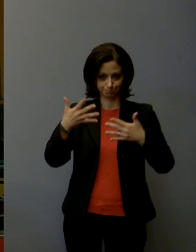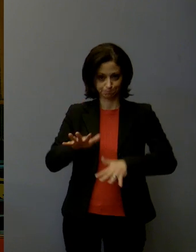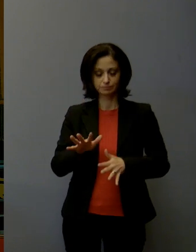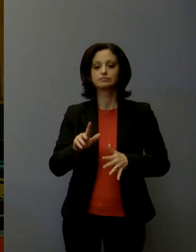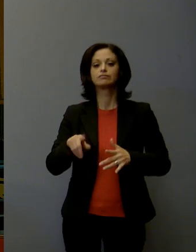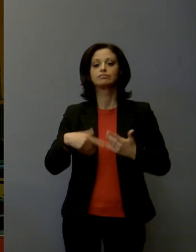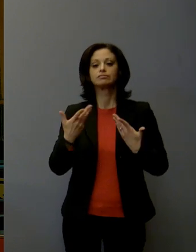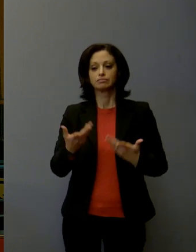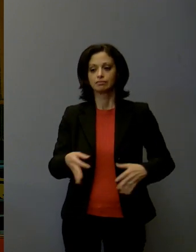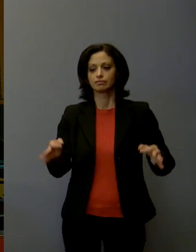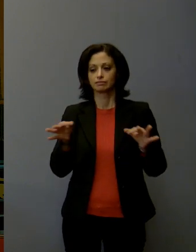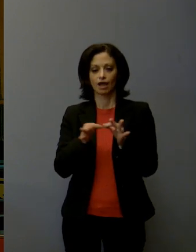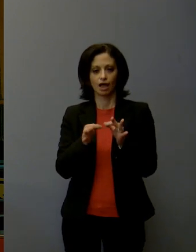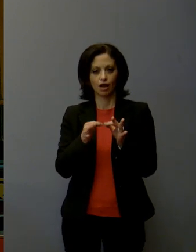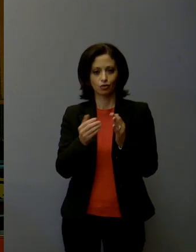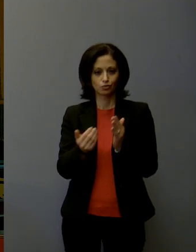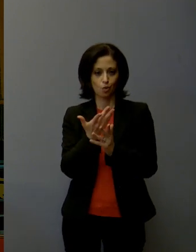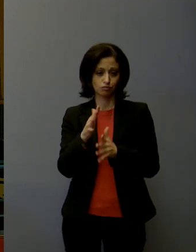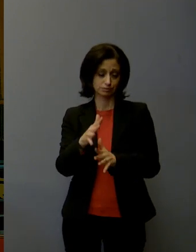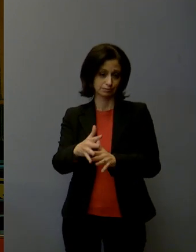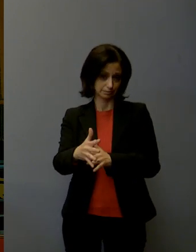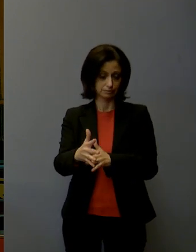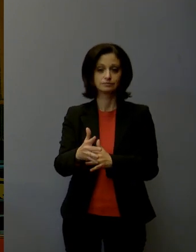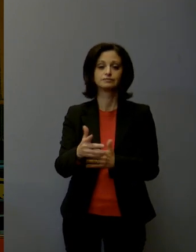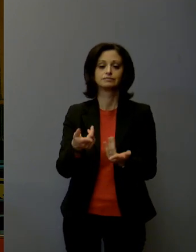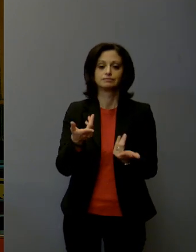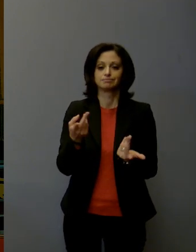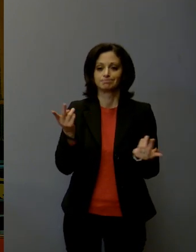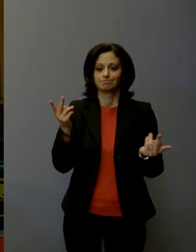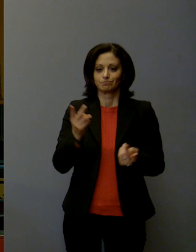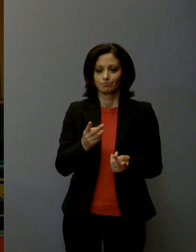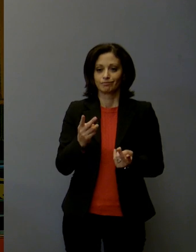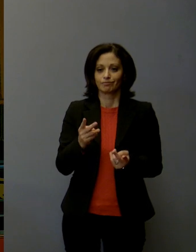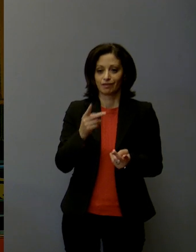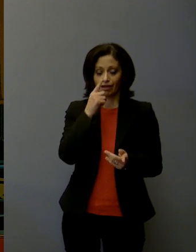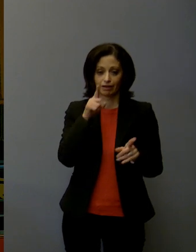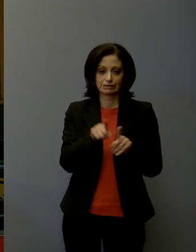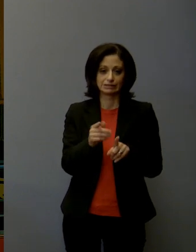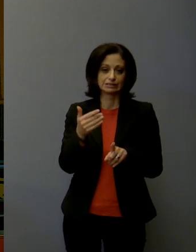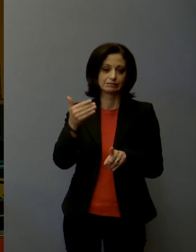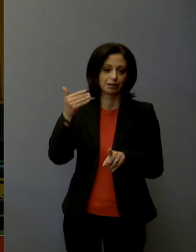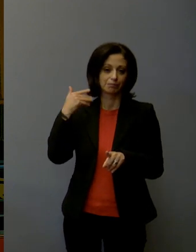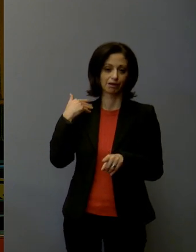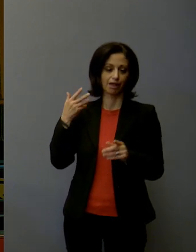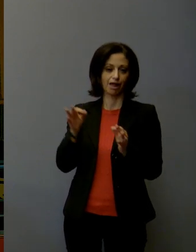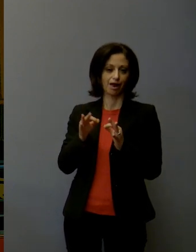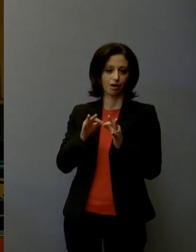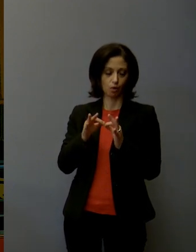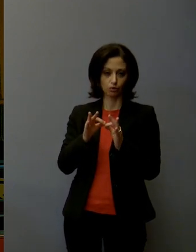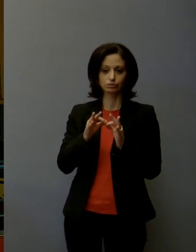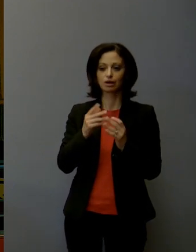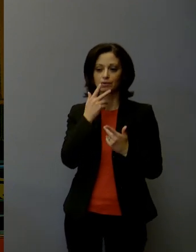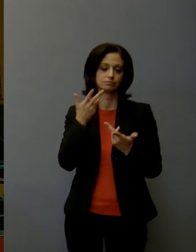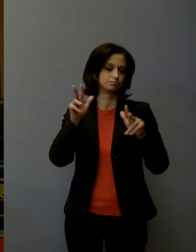l'accordo non dico nuovo accordo perché praticamente era simile al al precedente ma è stato